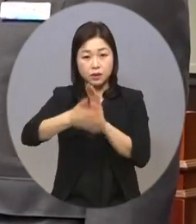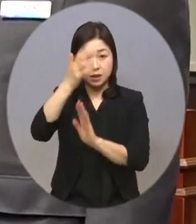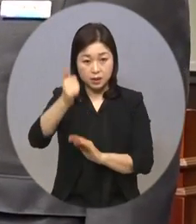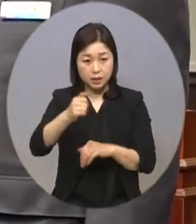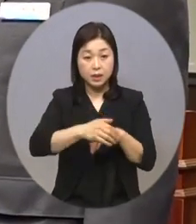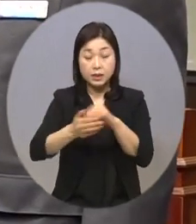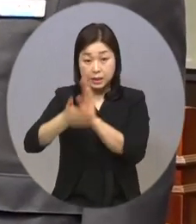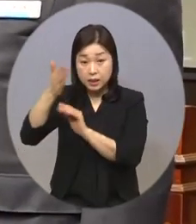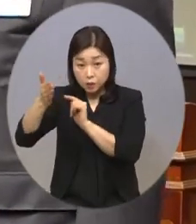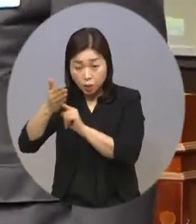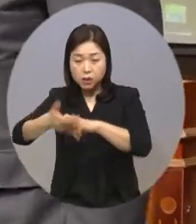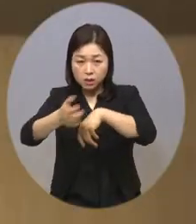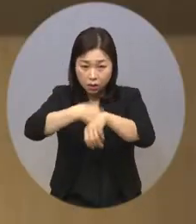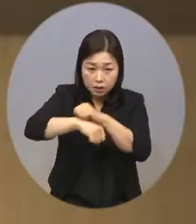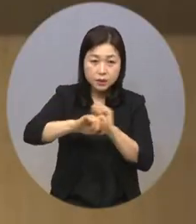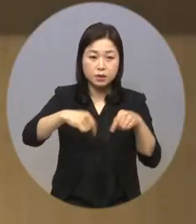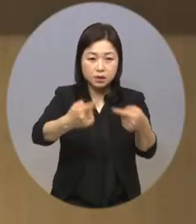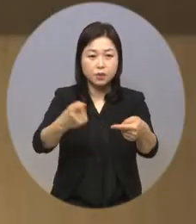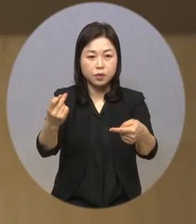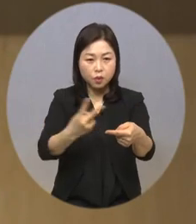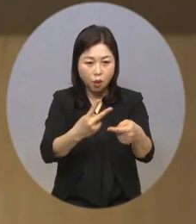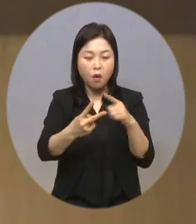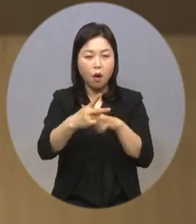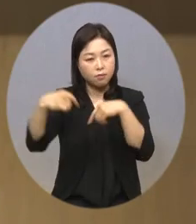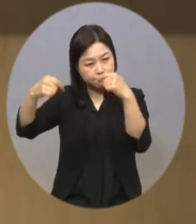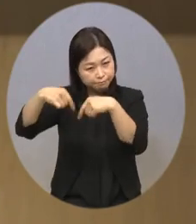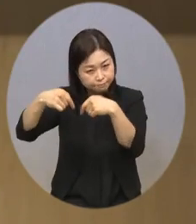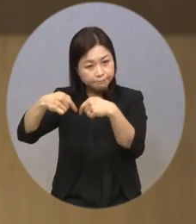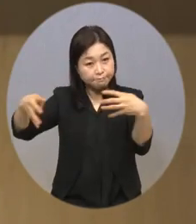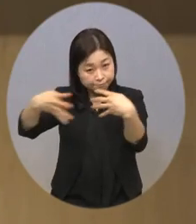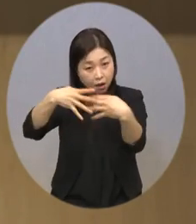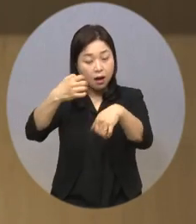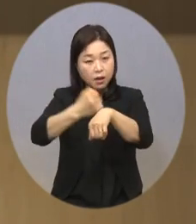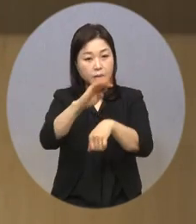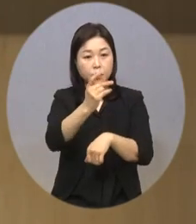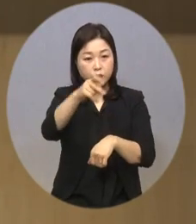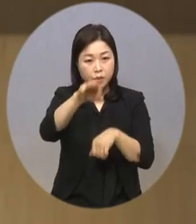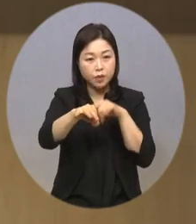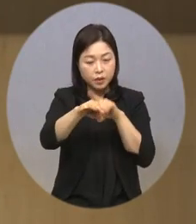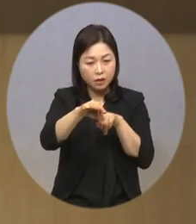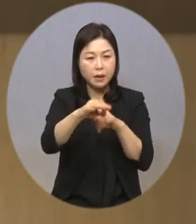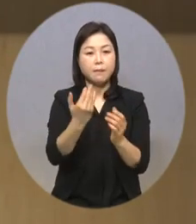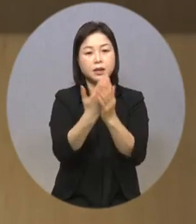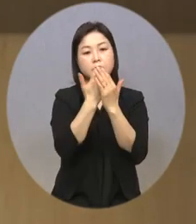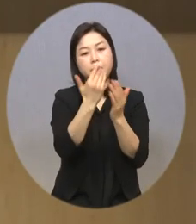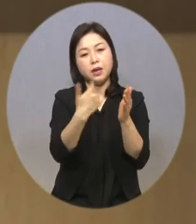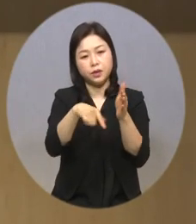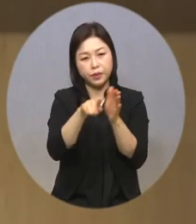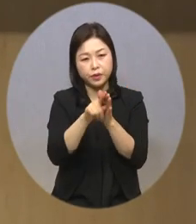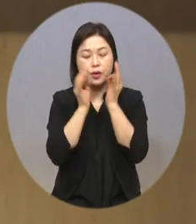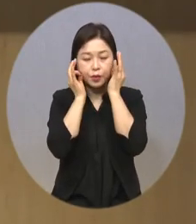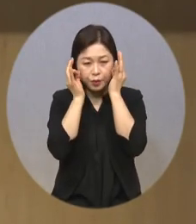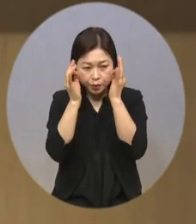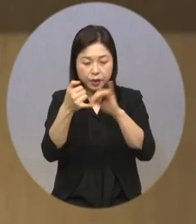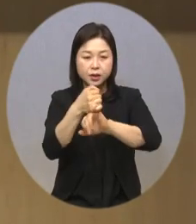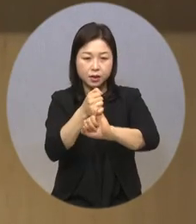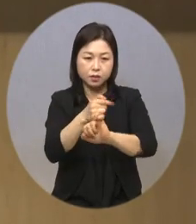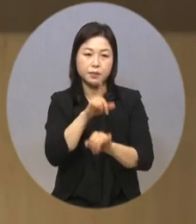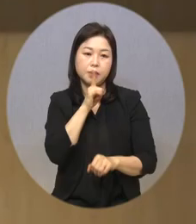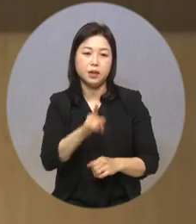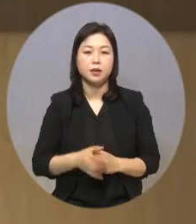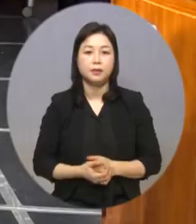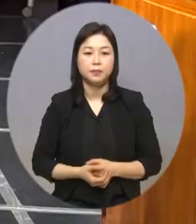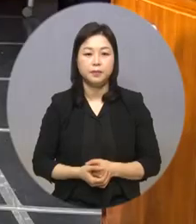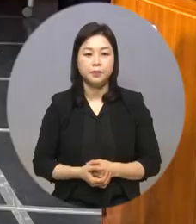시에서도 적극적인 동참과 합의를 통해 보령시의 지속가능을 높일 수 있도록 최선을 다하겠다고